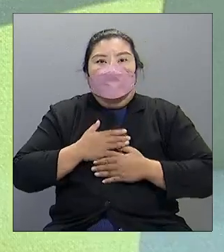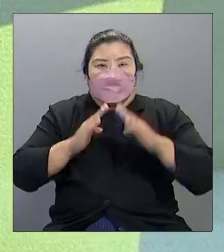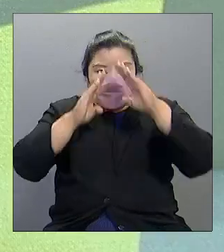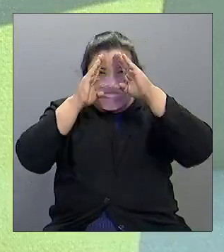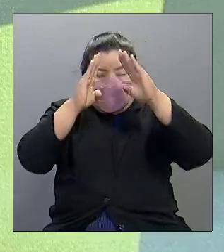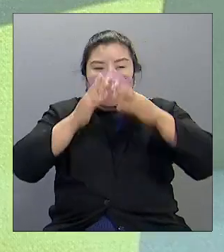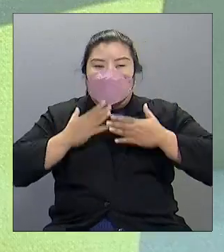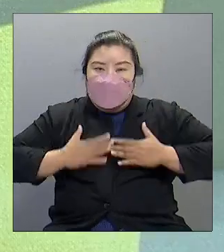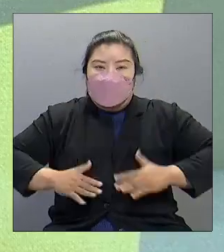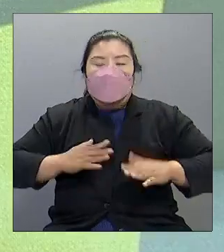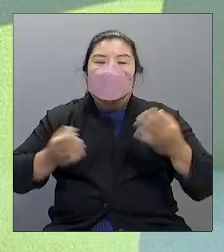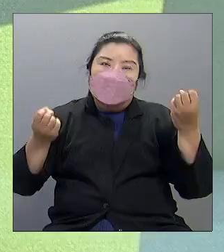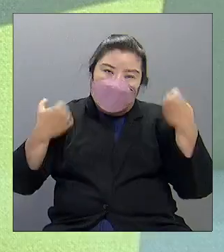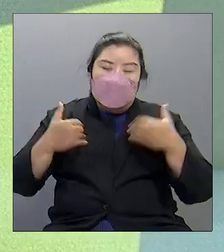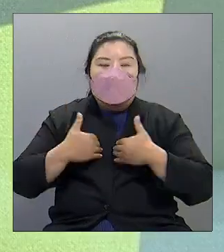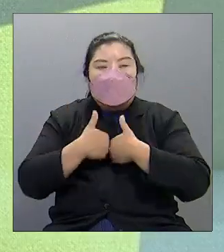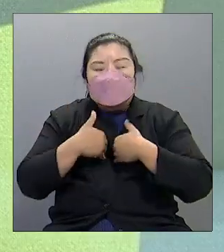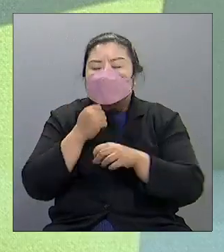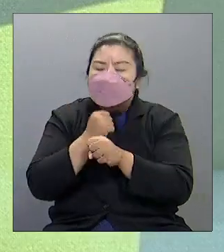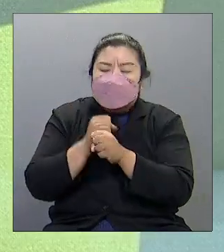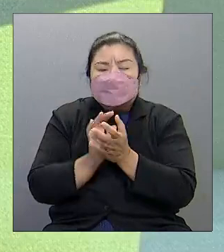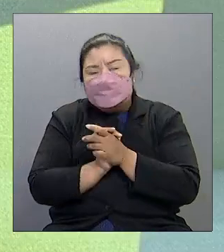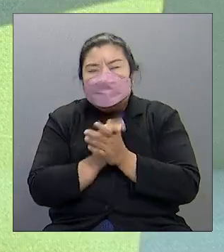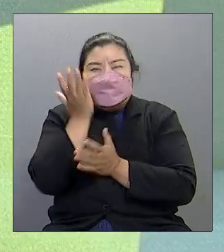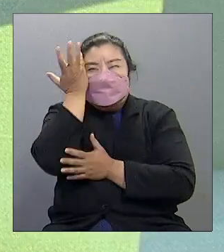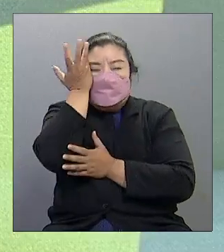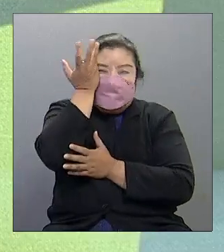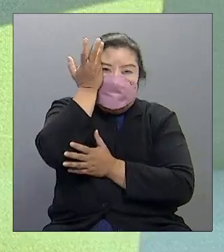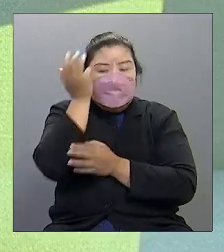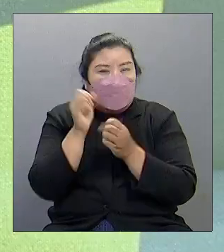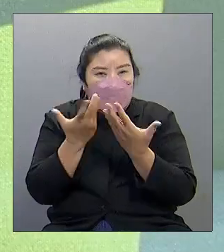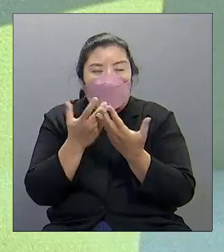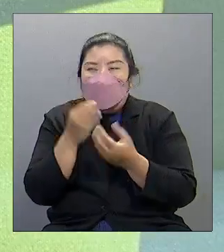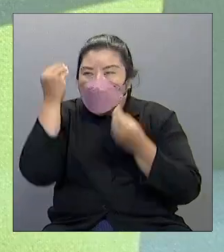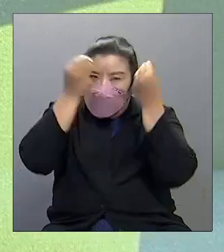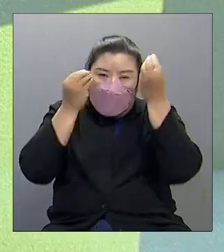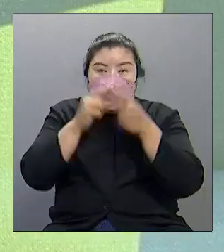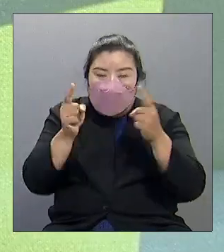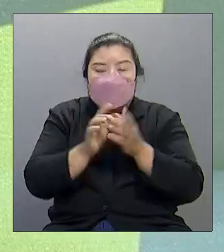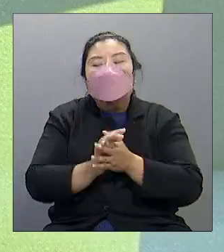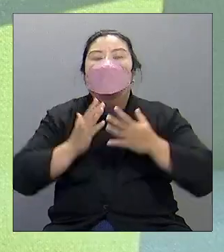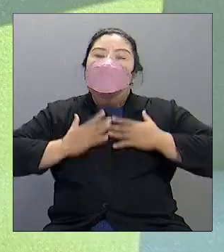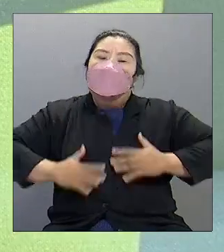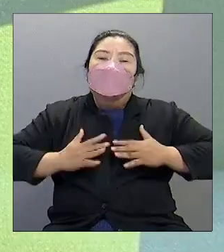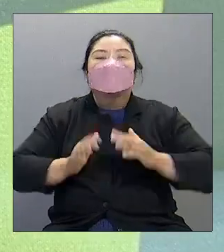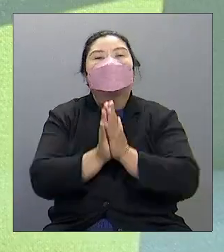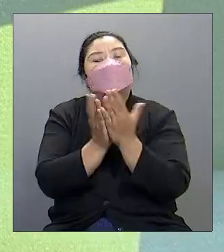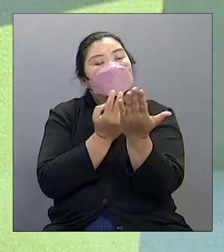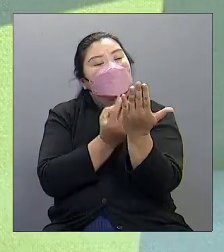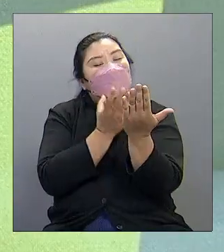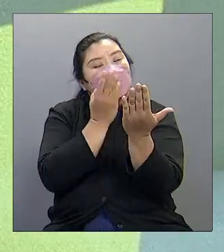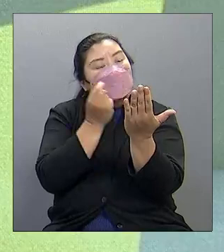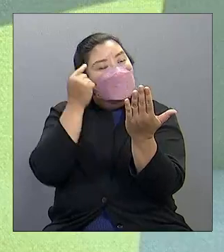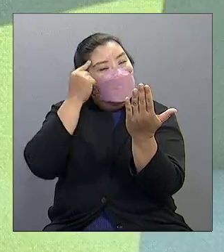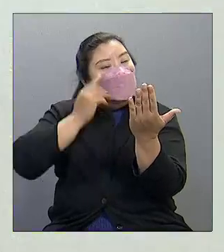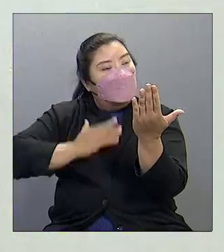บคนทำงานหนกๆมา แล้วก็ค้นคลินะคะคิอะไรไม่ออกจัรดบปบวนกคามคดไมถกนั่สือนะคะ ที่จะเป็นตัวช่วยให้เราเดโฟกัสกัคามคไดมา